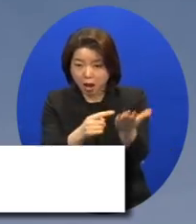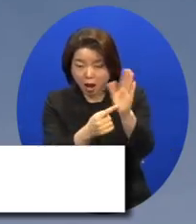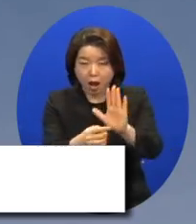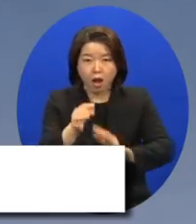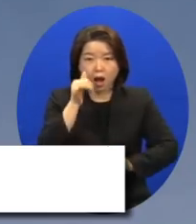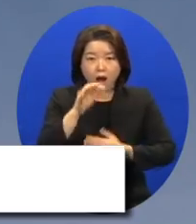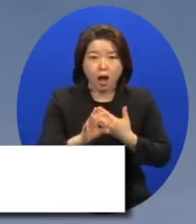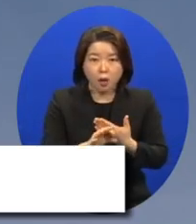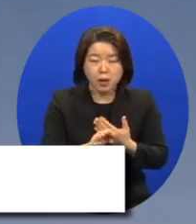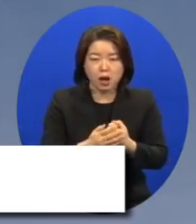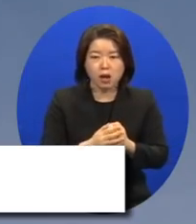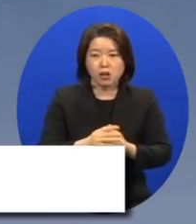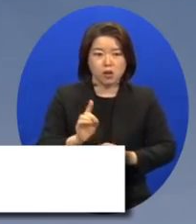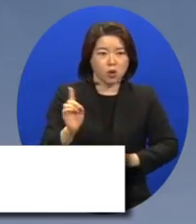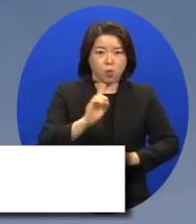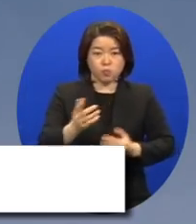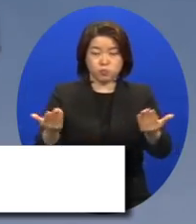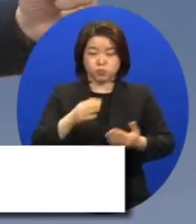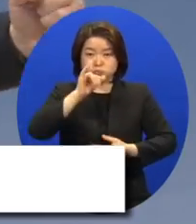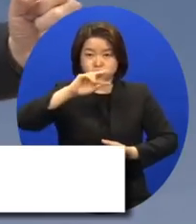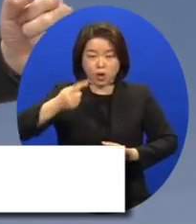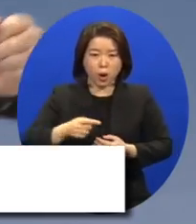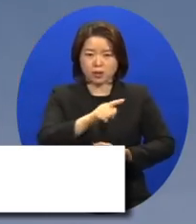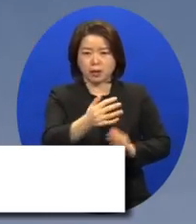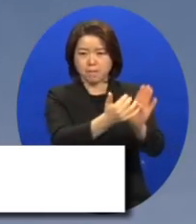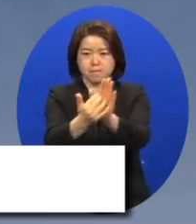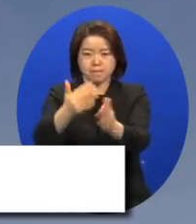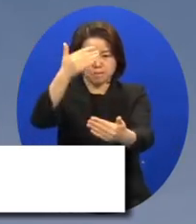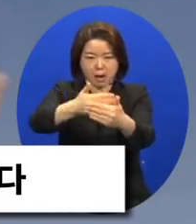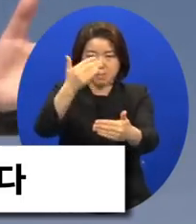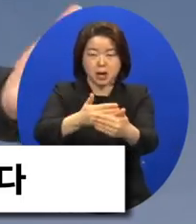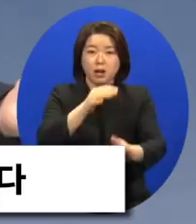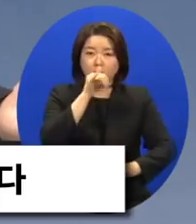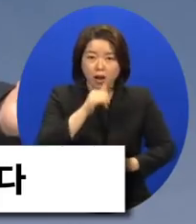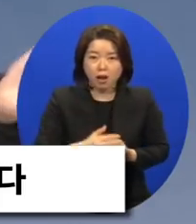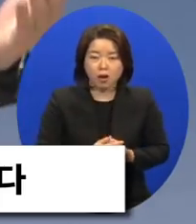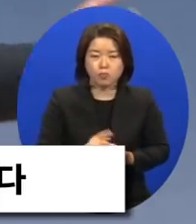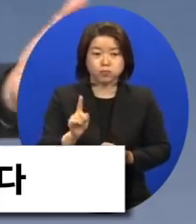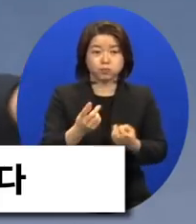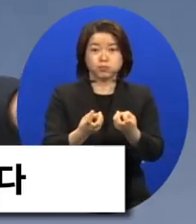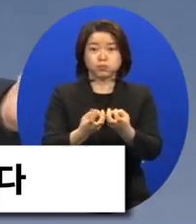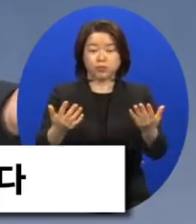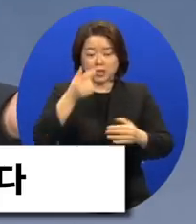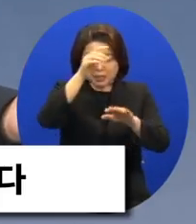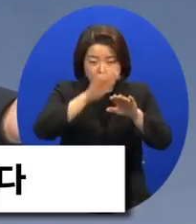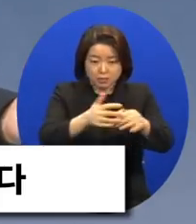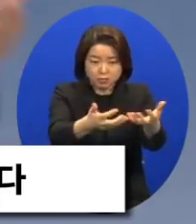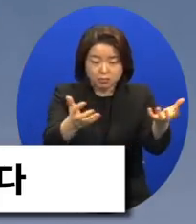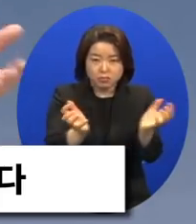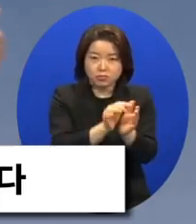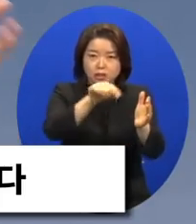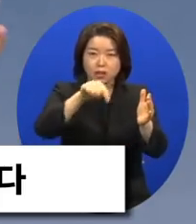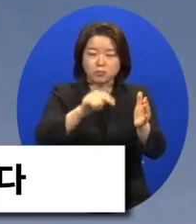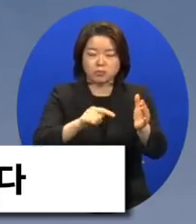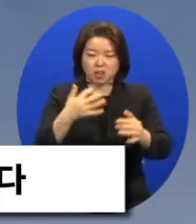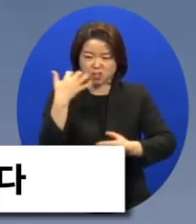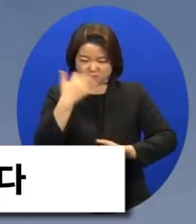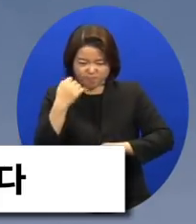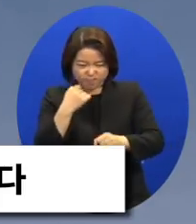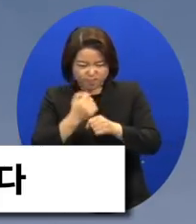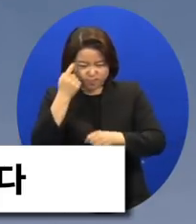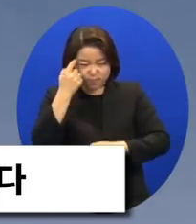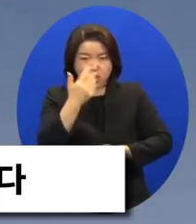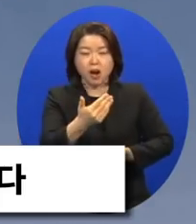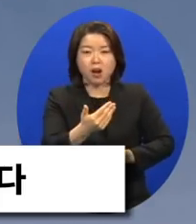우리는 무슨 일이 있어도 막을 것입니다 어떻게 이 예배당을 음란하게 만들 수